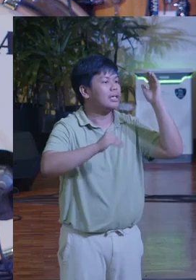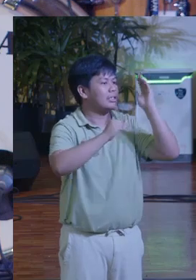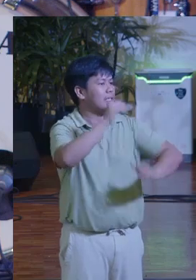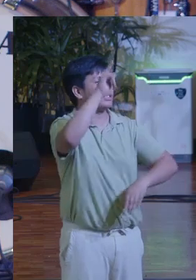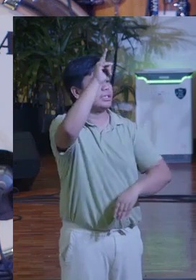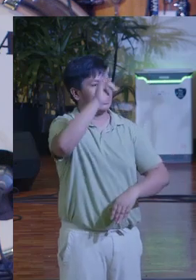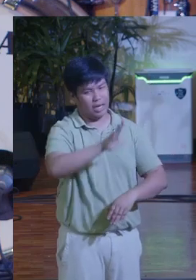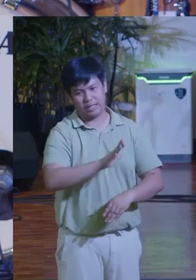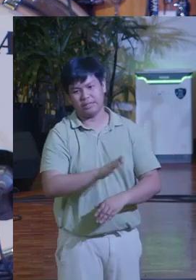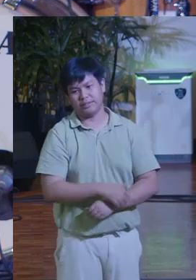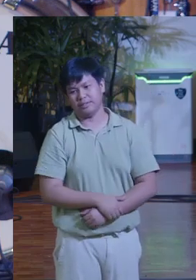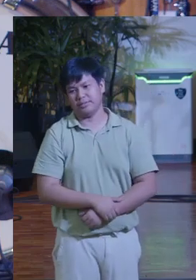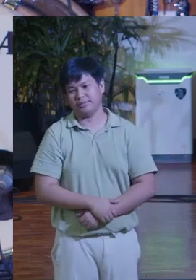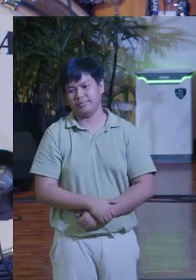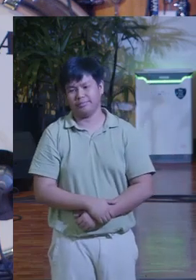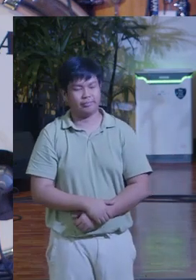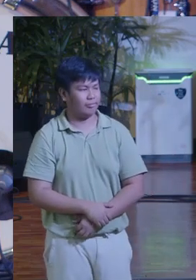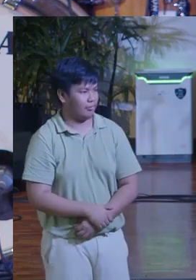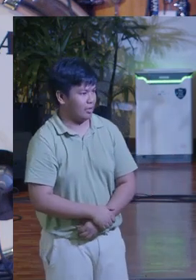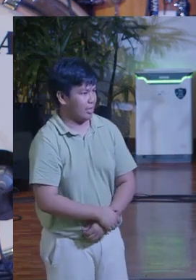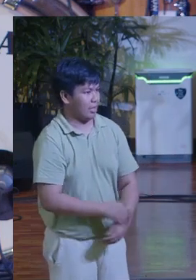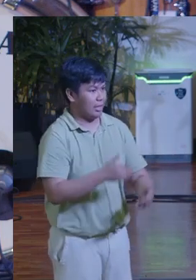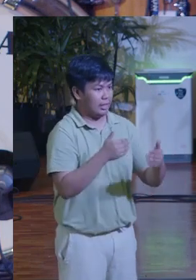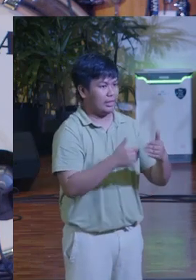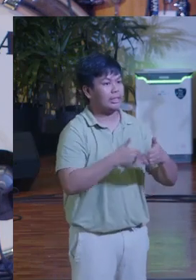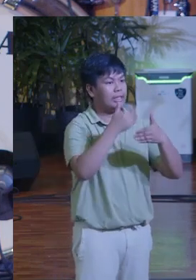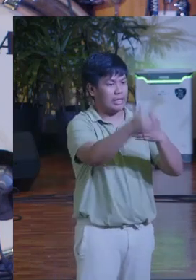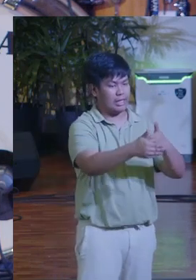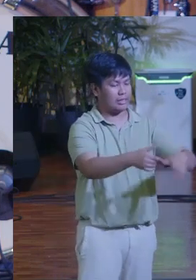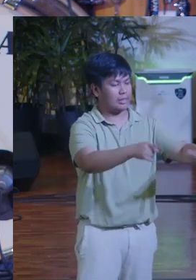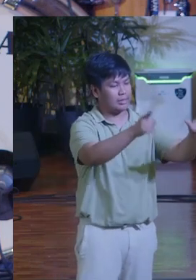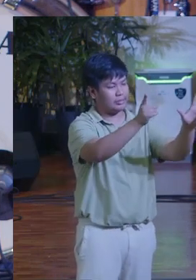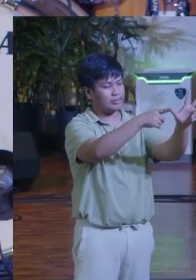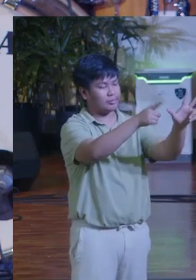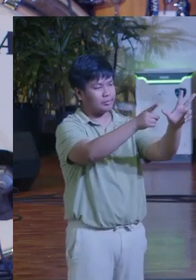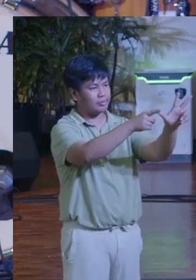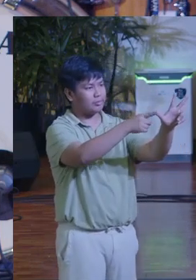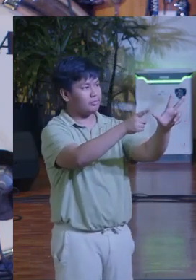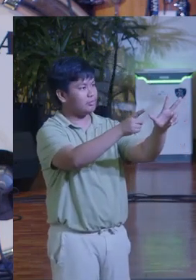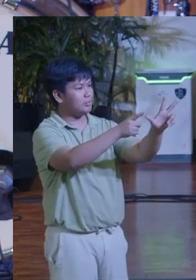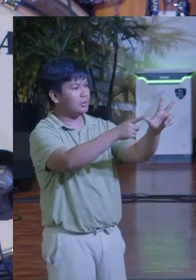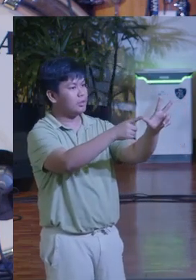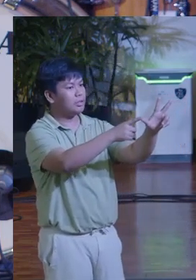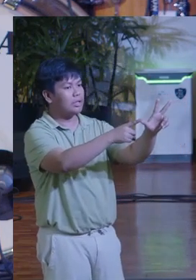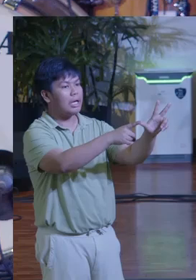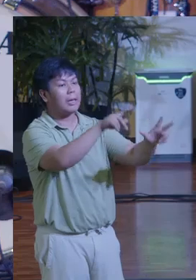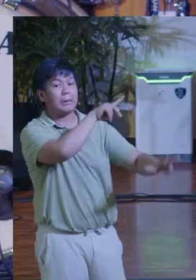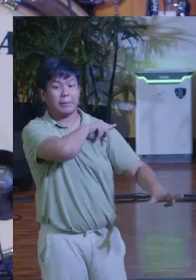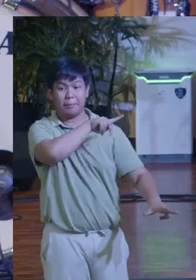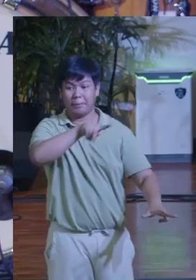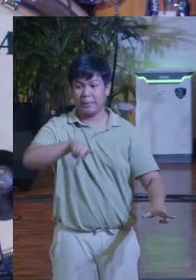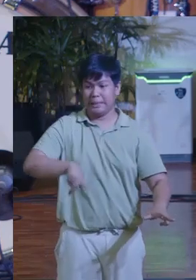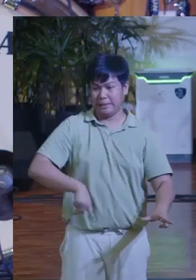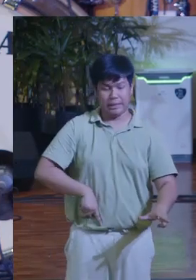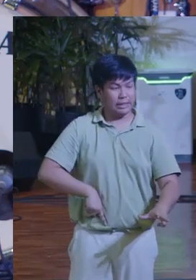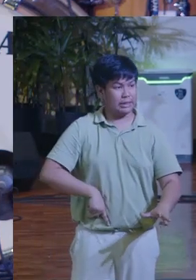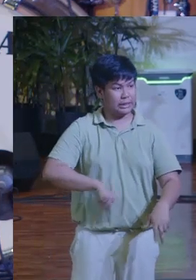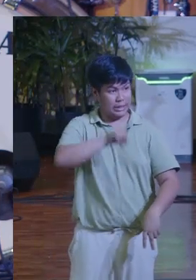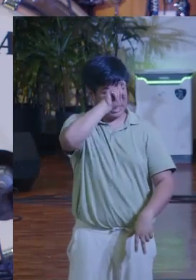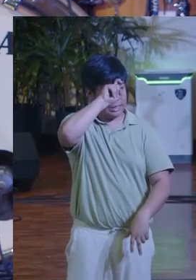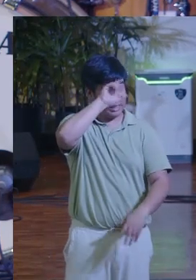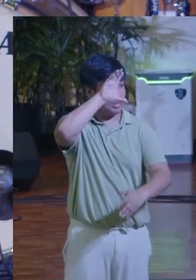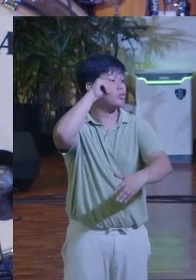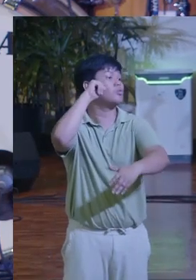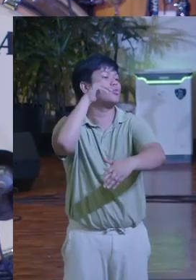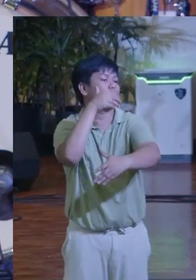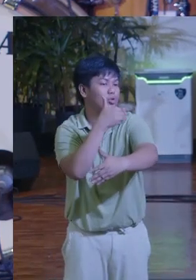ating Diyos. Pangatlong, ina. Ang prinsesa na naging daluyan ng kahabagan ng